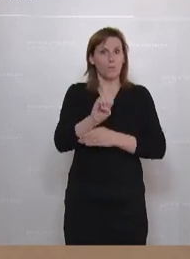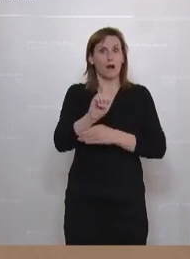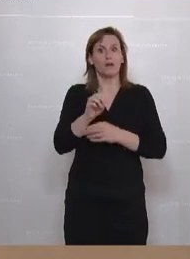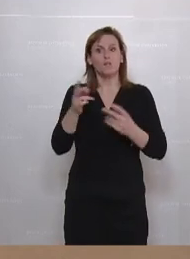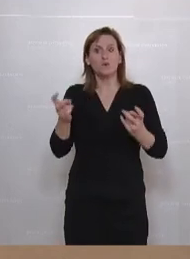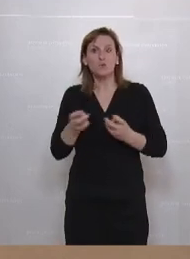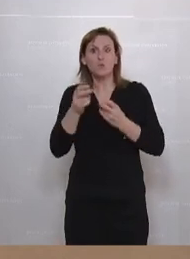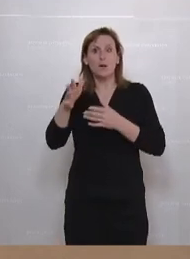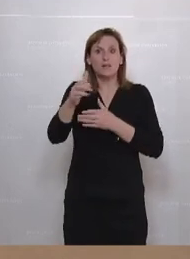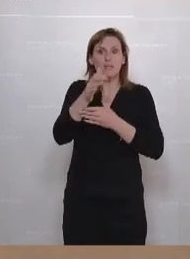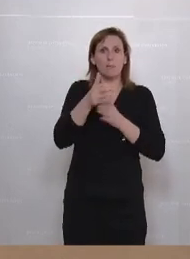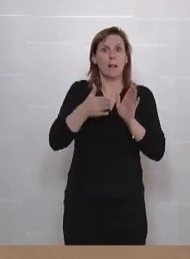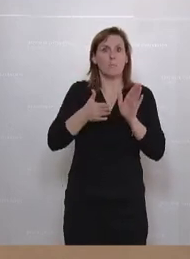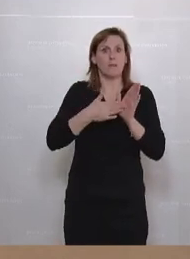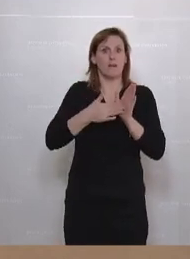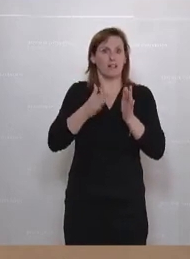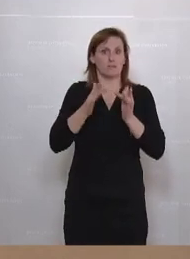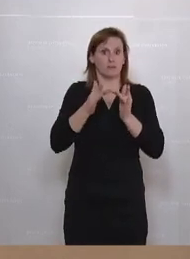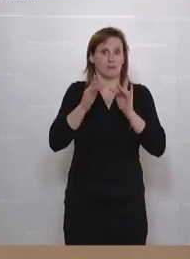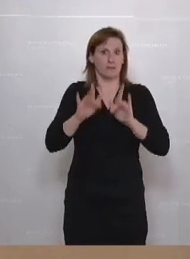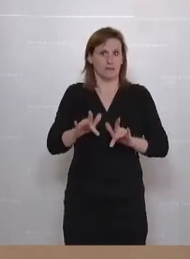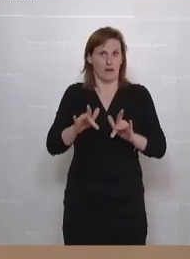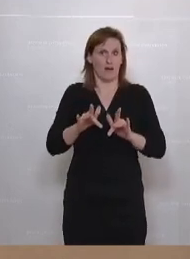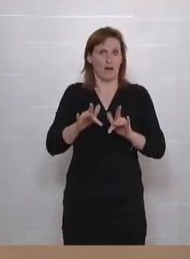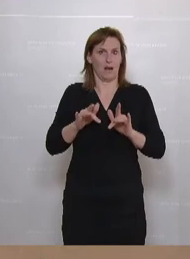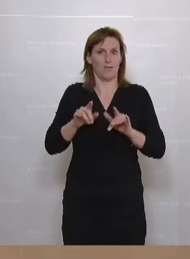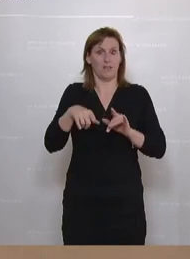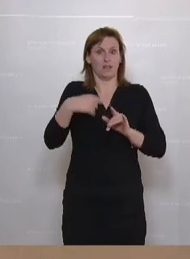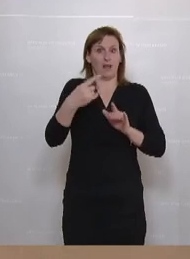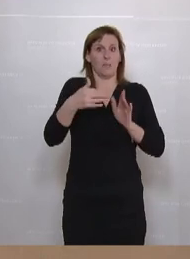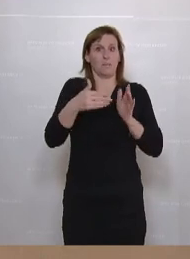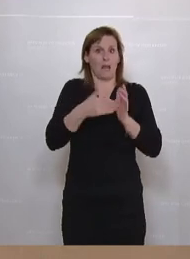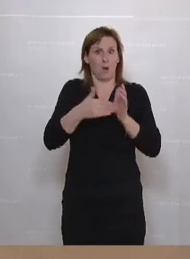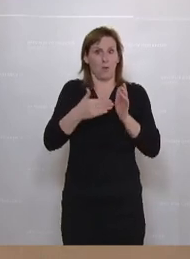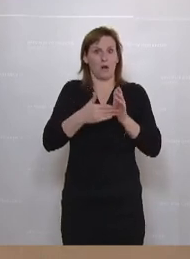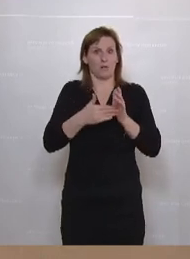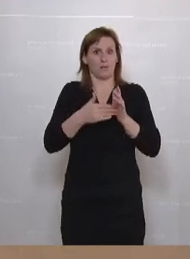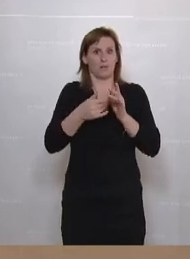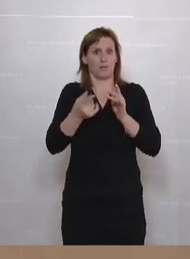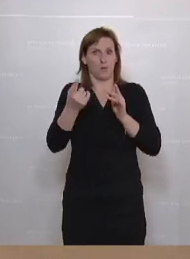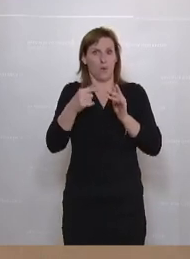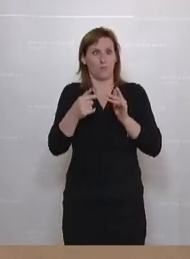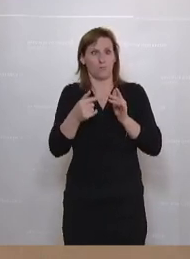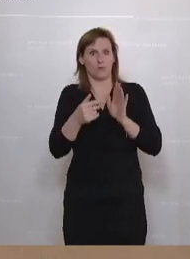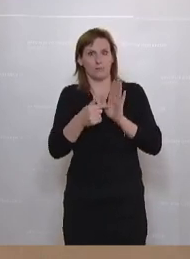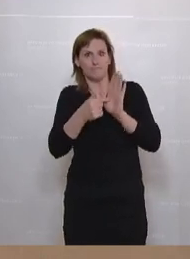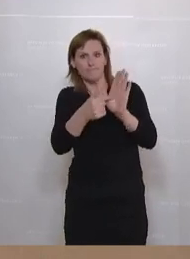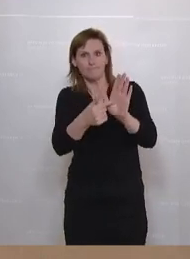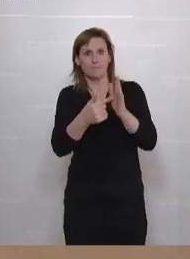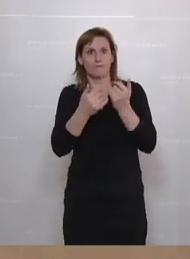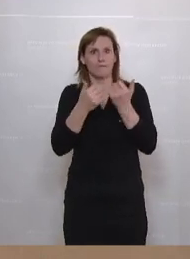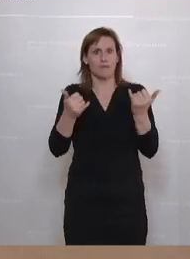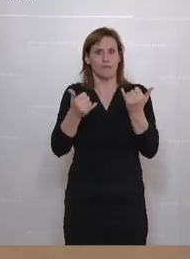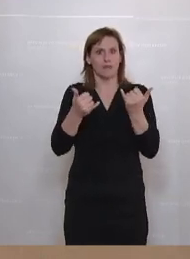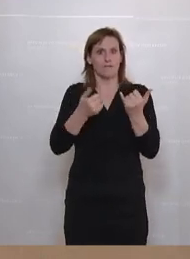und bewahren, damit wir sie dann zur Verfügung haben, wenn wir sie brauchen und wenn wir dann sozusagen die Rechenschafts Notwendigkeit